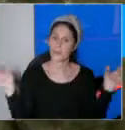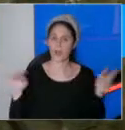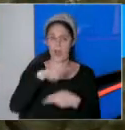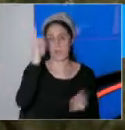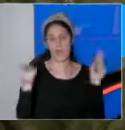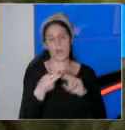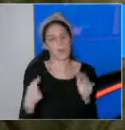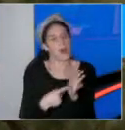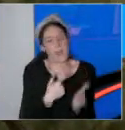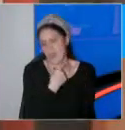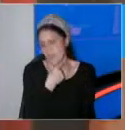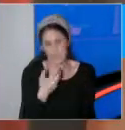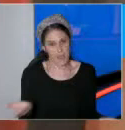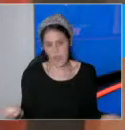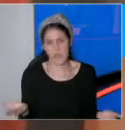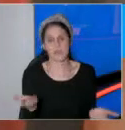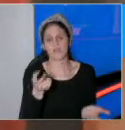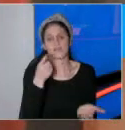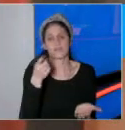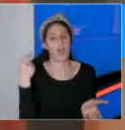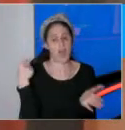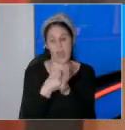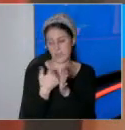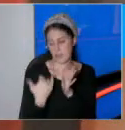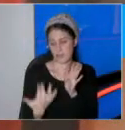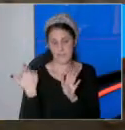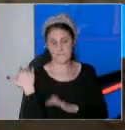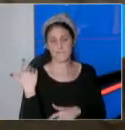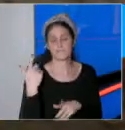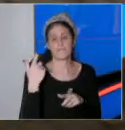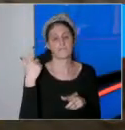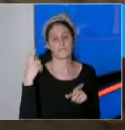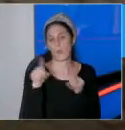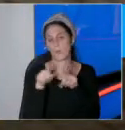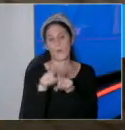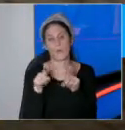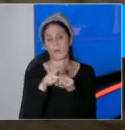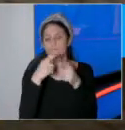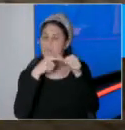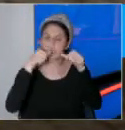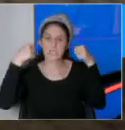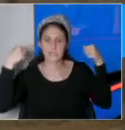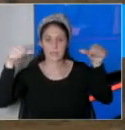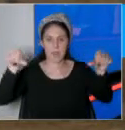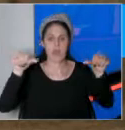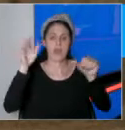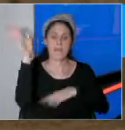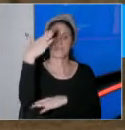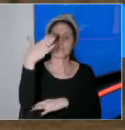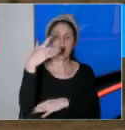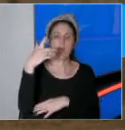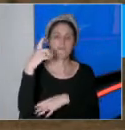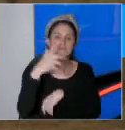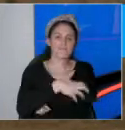ברירה. אם עד עכשיו הם היו תחת איזשהו סטיגמה של מדינה לא